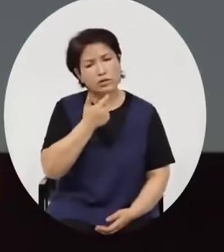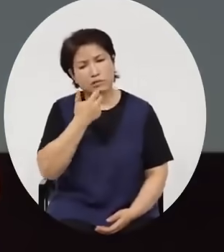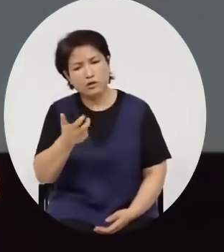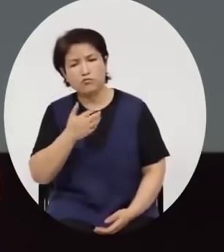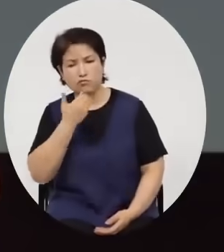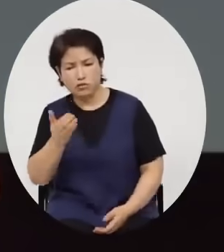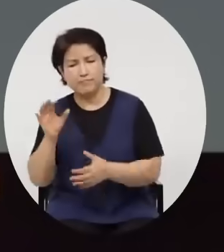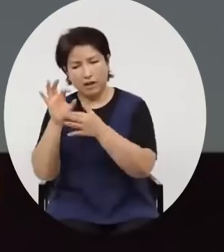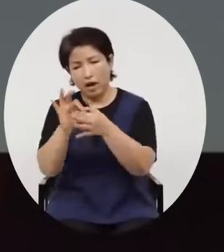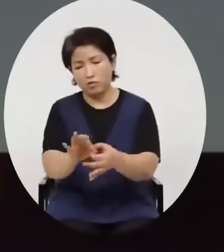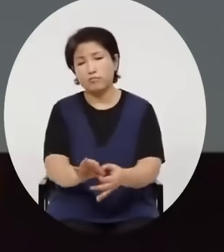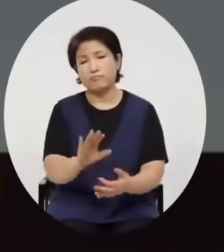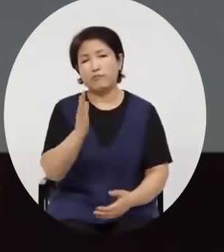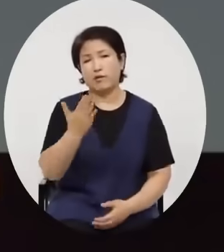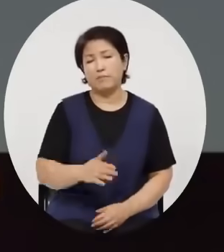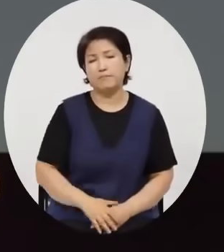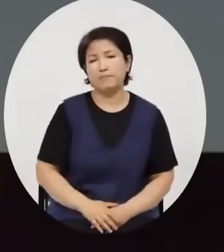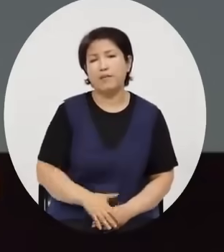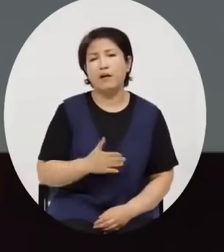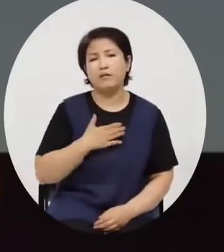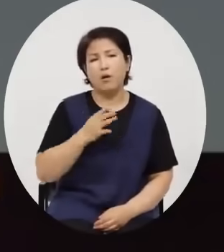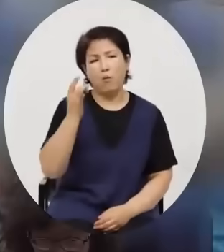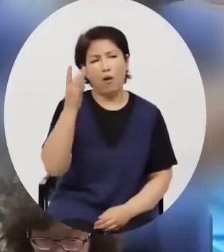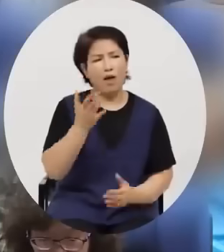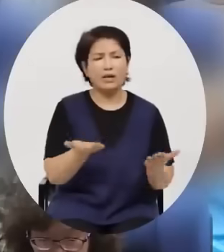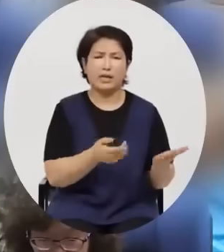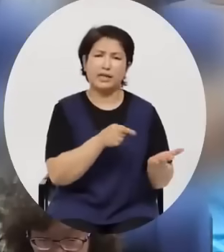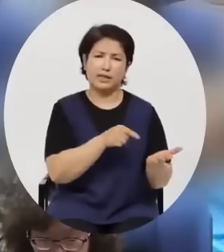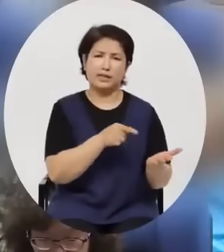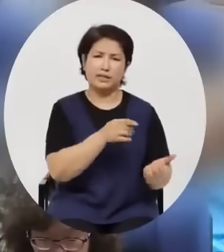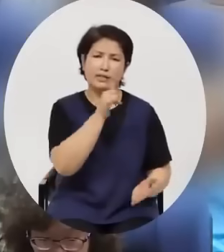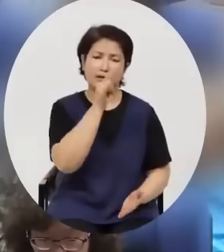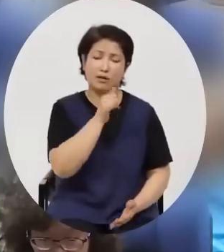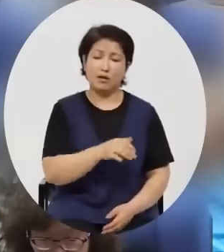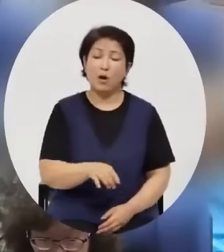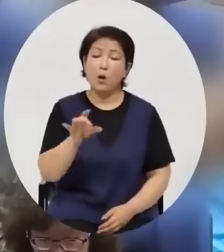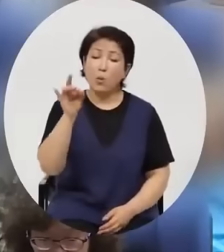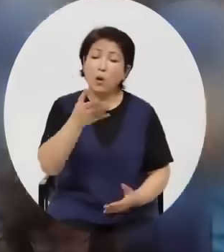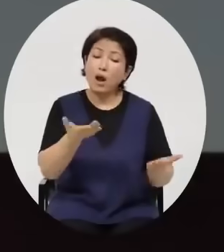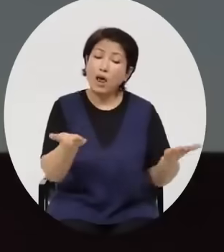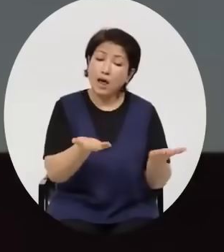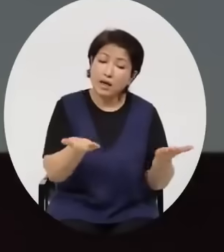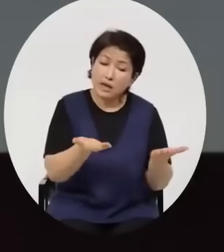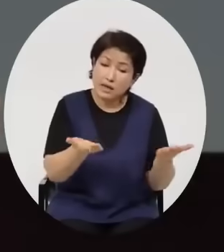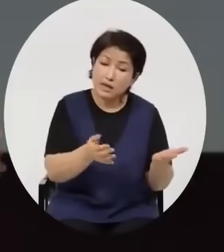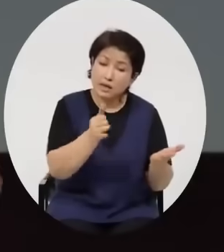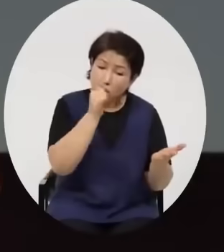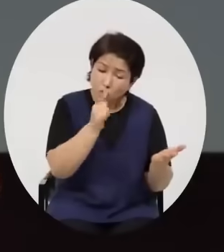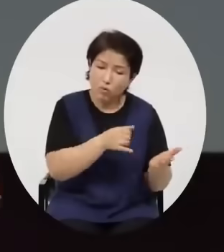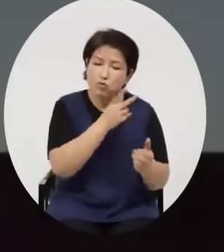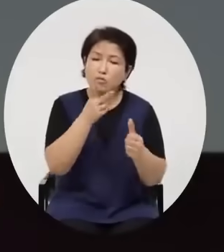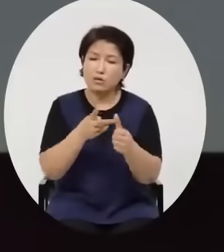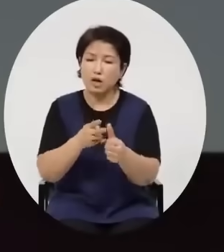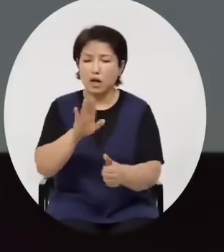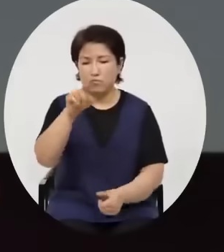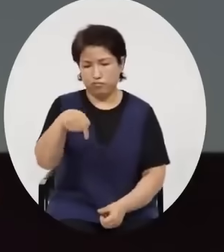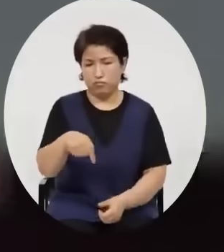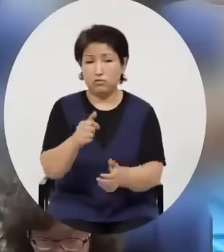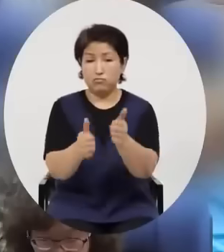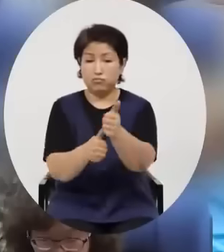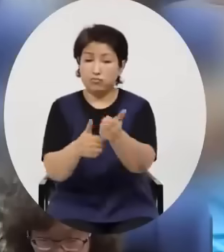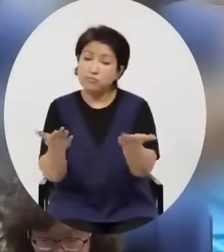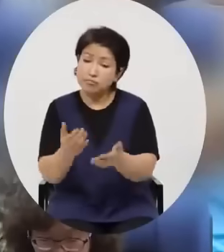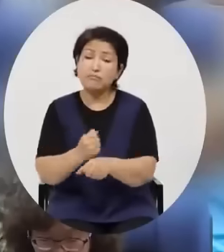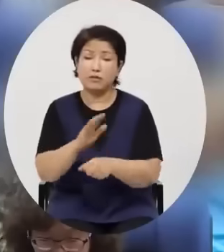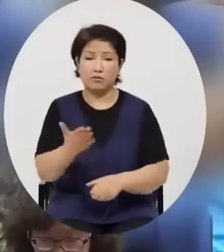이게 제 본업도 이제 제 본업을 이게 본업을 가지고 이거는 부업을 하면 되잖아요. 예,